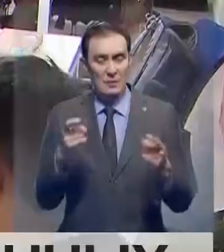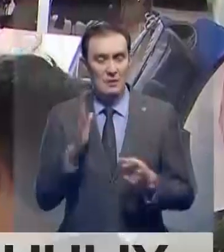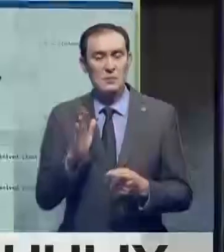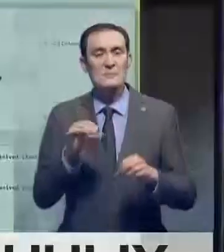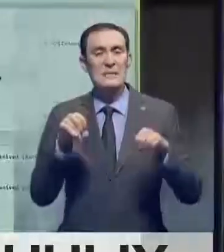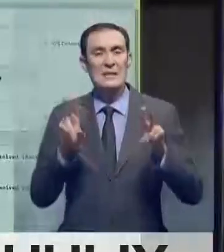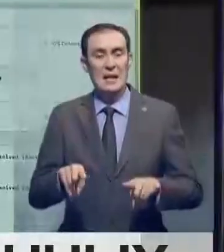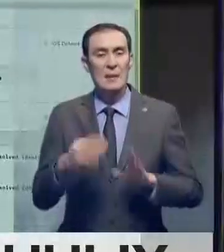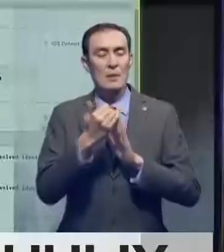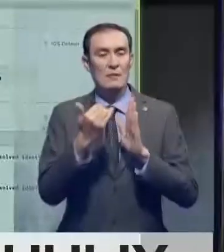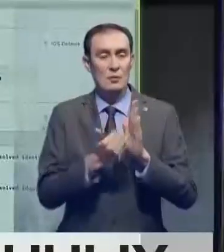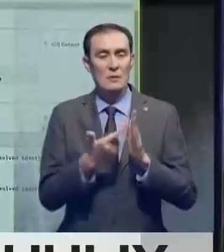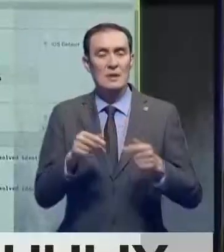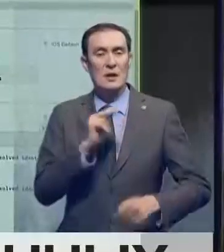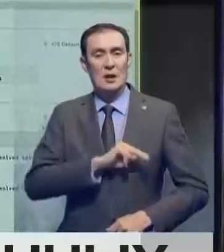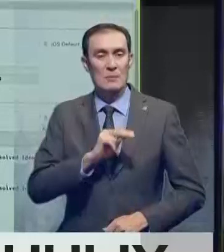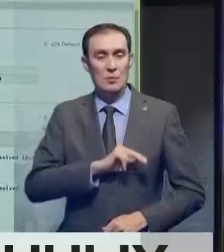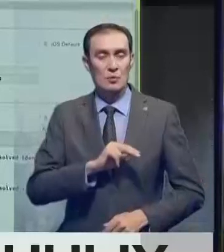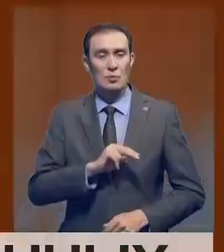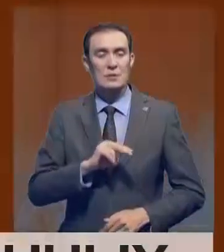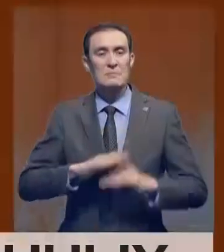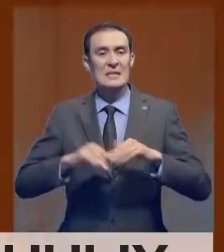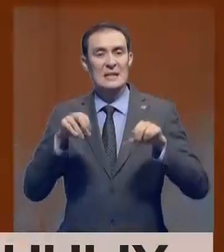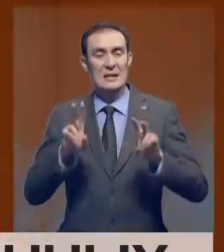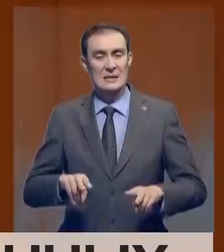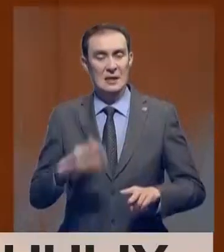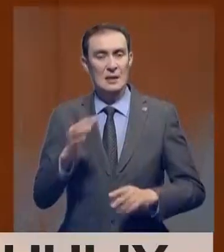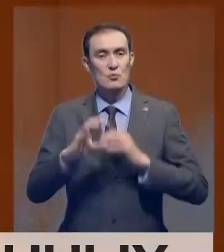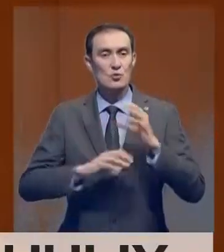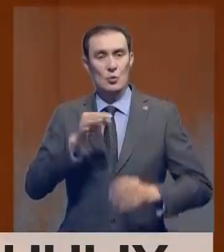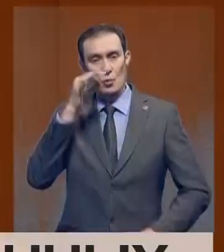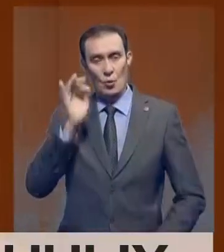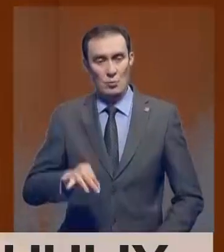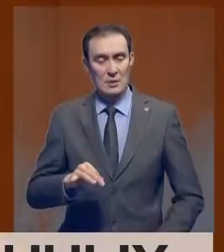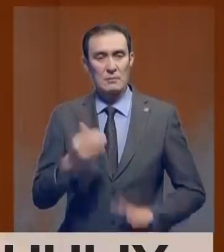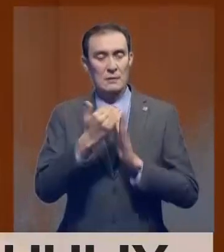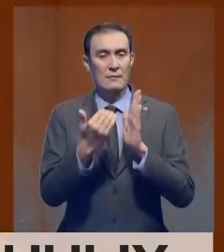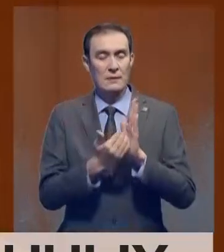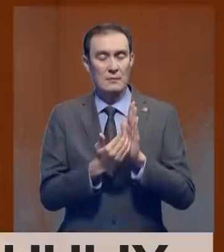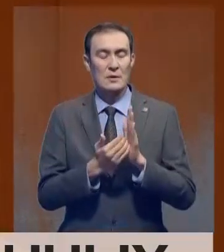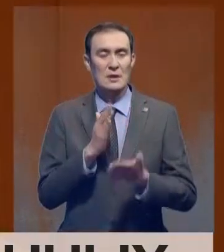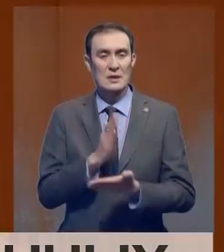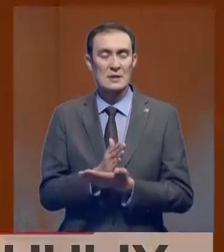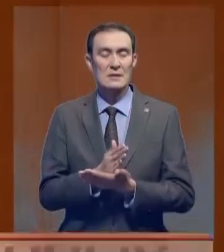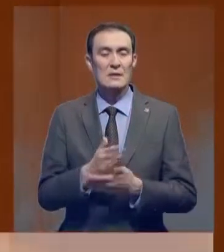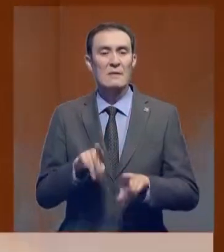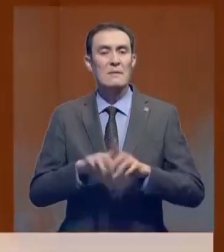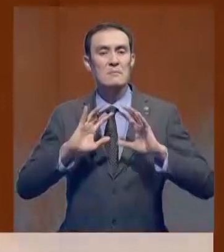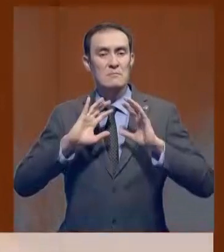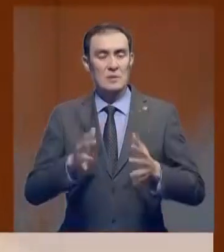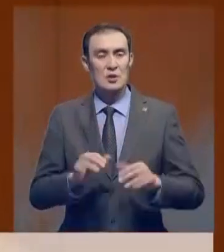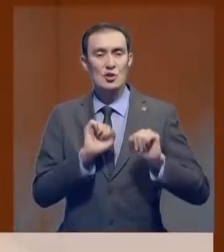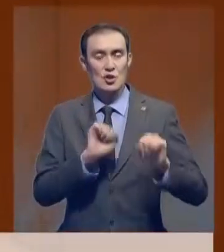ввести специальную платформу, где работают белые хакеры. Это международный опыт. Платформа Bug Bounty существует во всем мире. Они